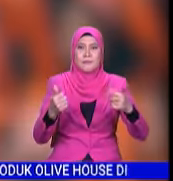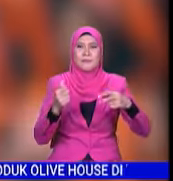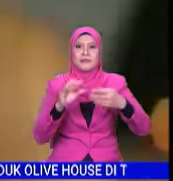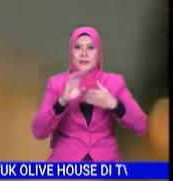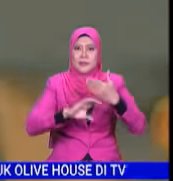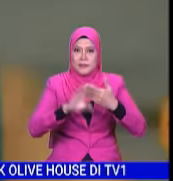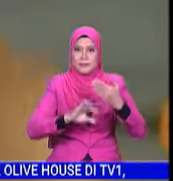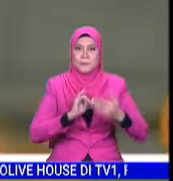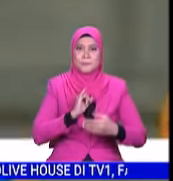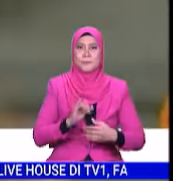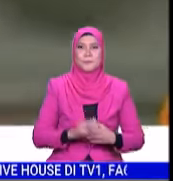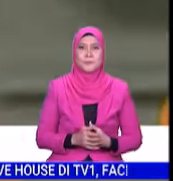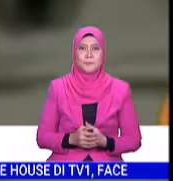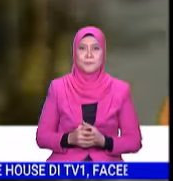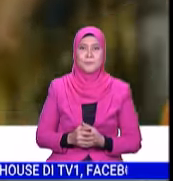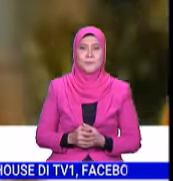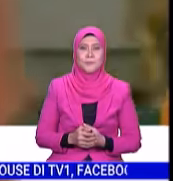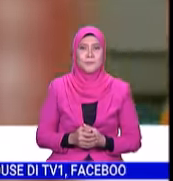injuries.